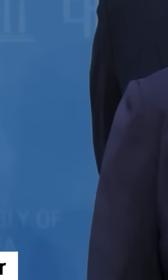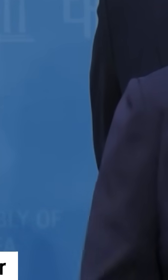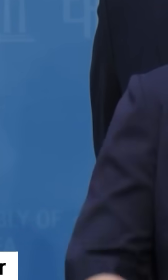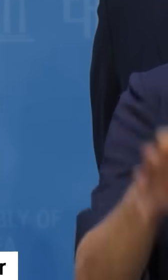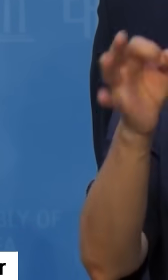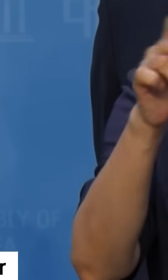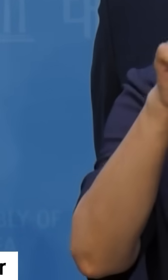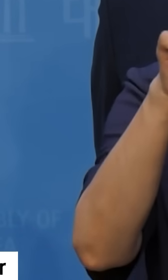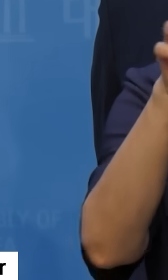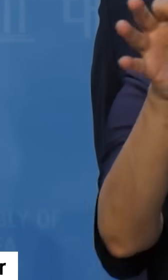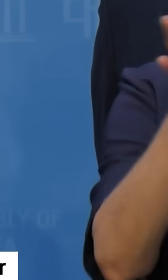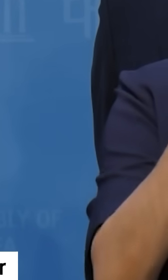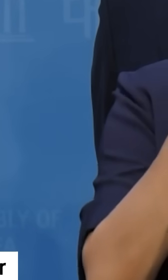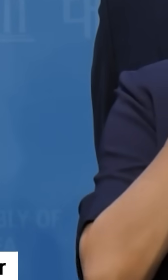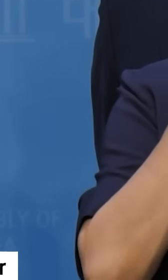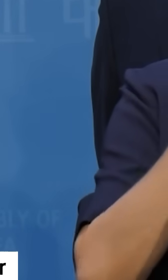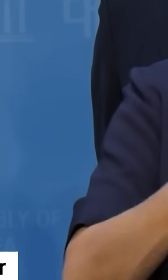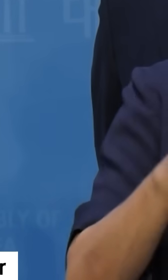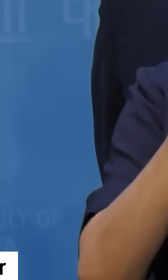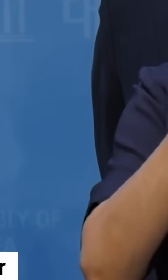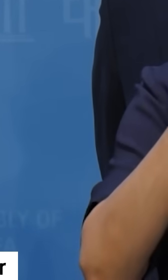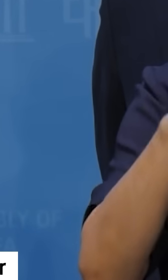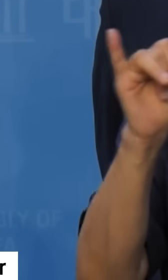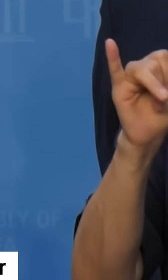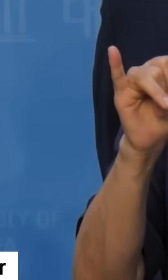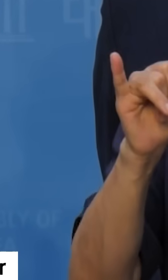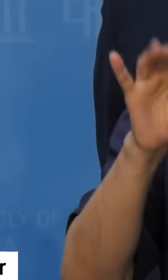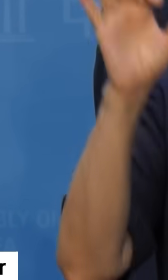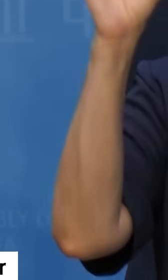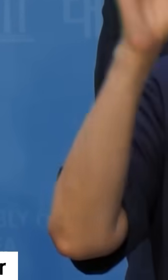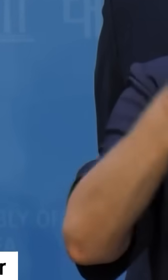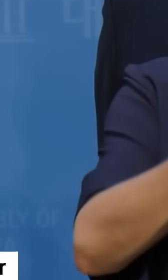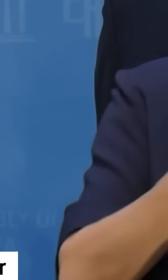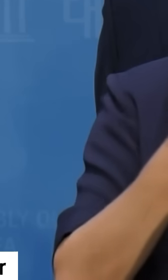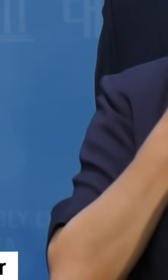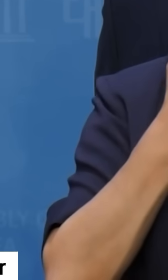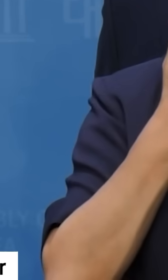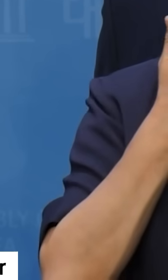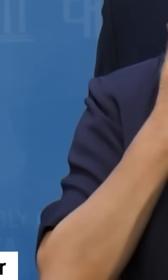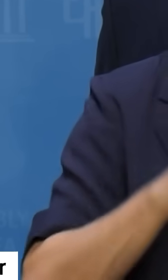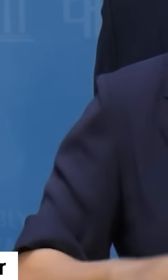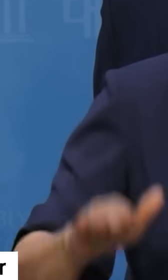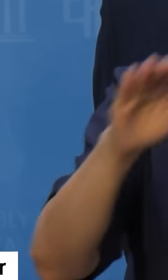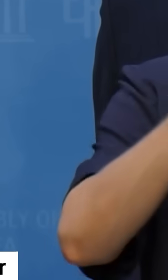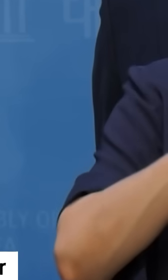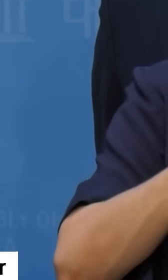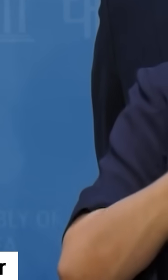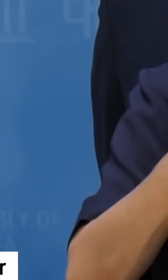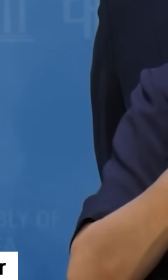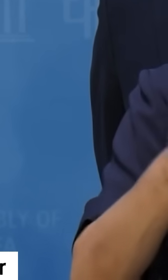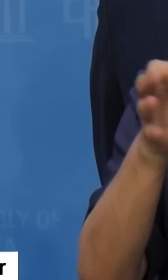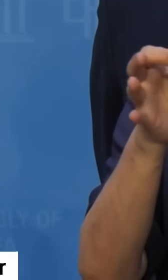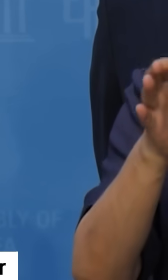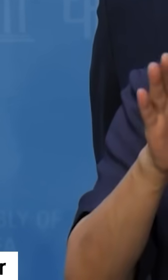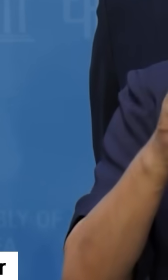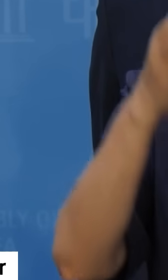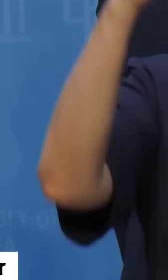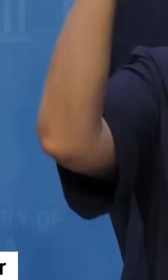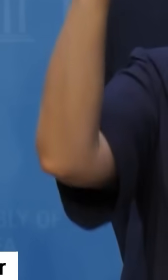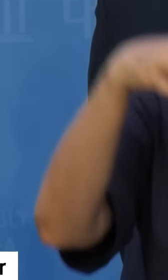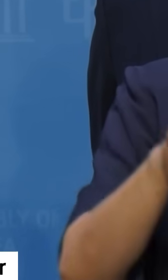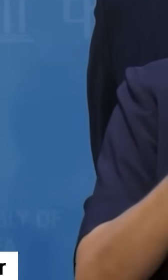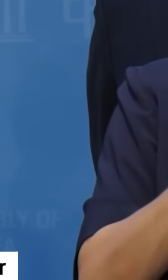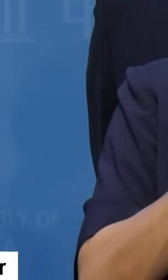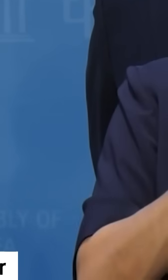수산시장은 활기는커녕 인적을 찾아보기 힘든 지경이고 불이 켜진 점포보다 불이